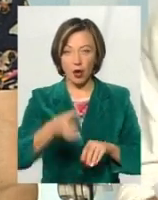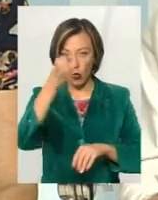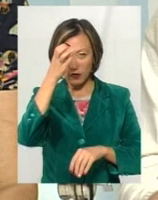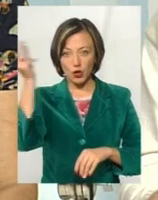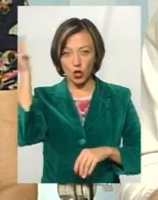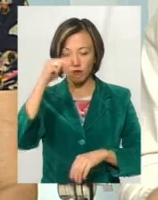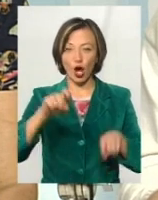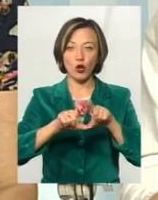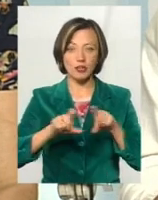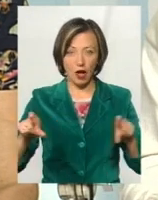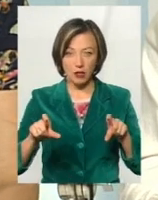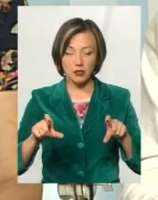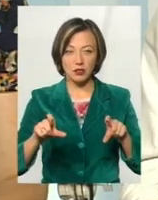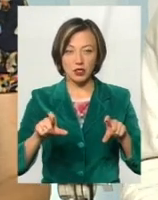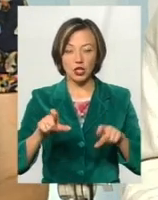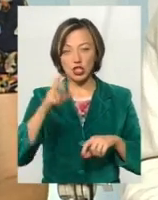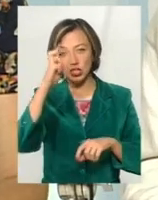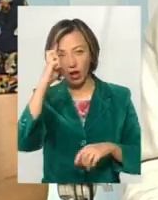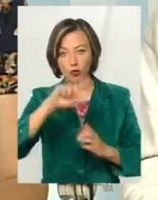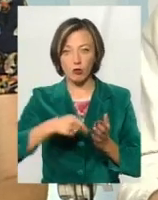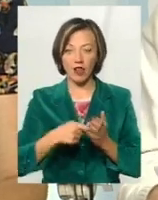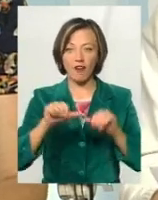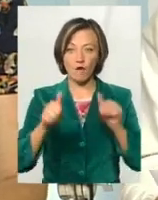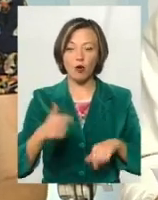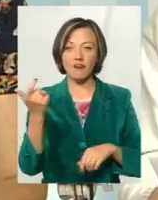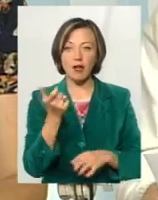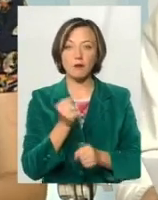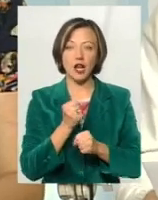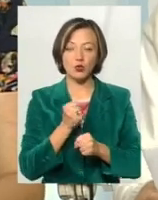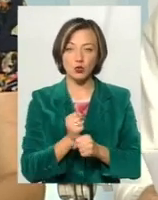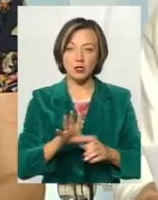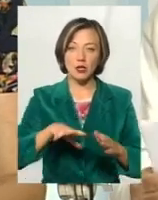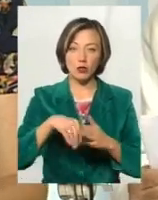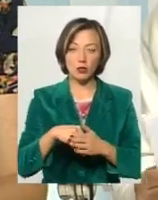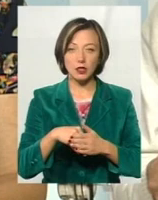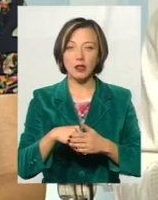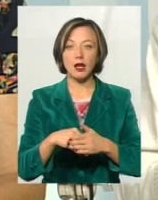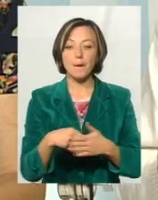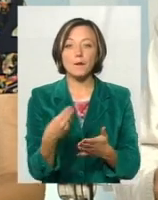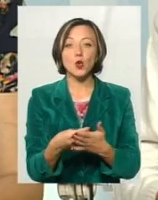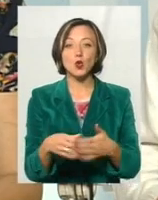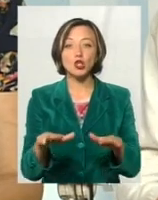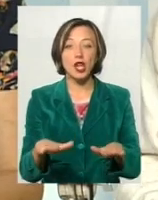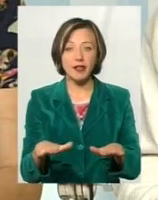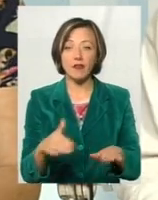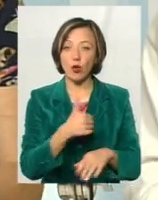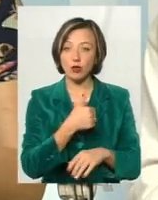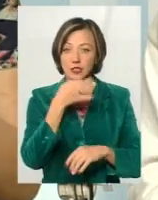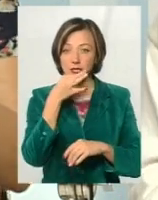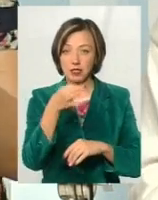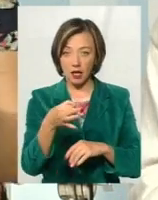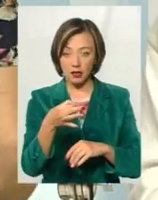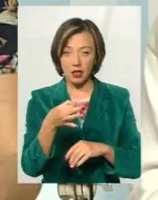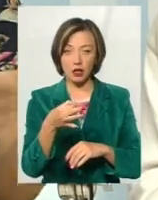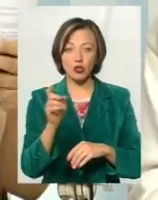закладу державної та комунальної форми власності функціонує за рахунок коштів відповідних бюджетів. І я хочу сказати,